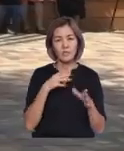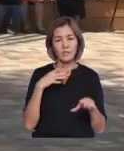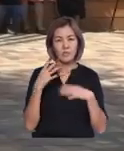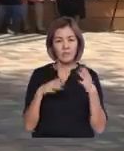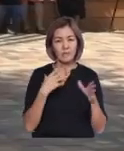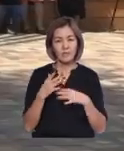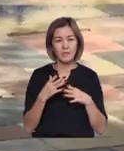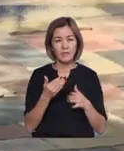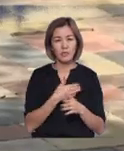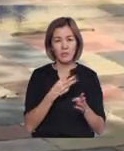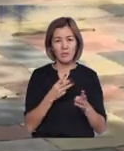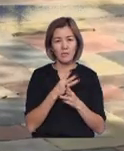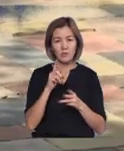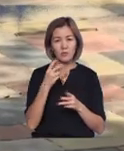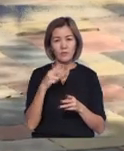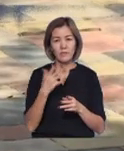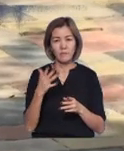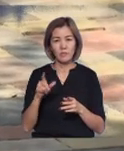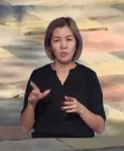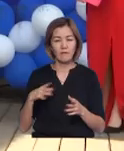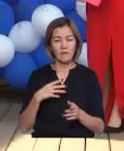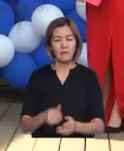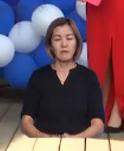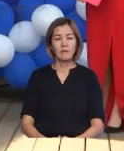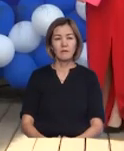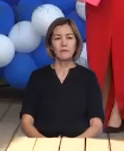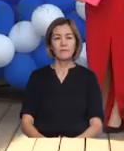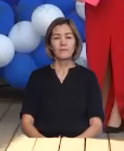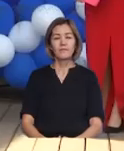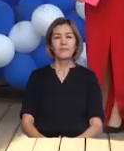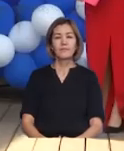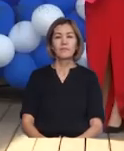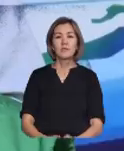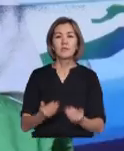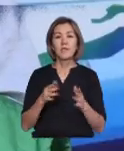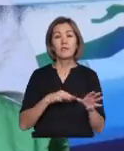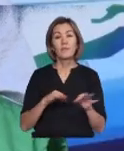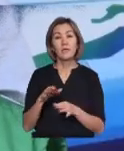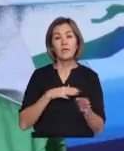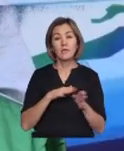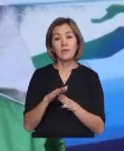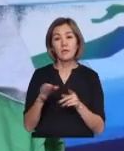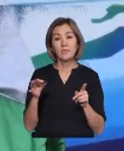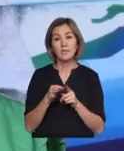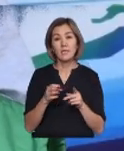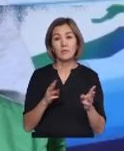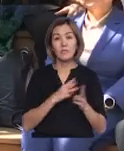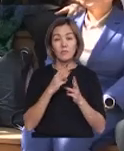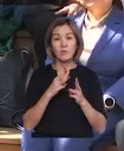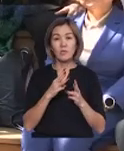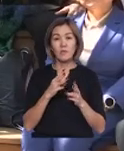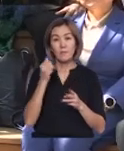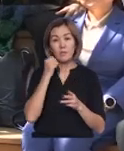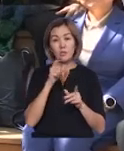там изъявили желание уже 125 человек. Стоит отметить, что данный проект реализуется с целью стимулирования пожилых людей